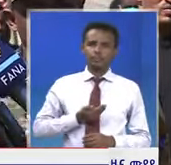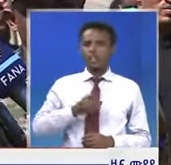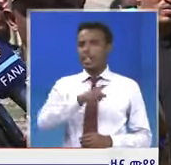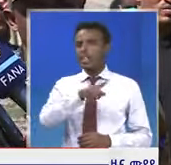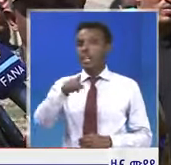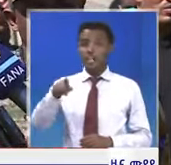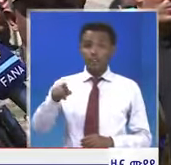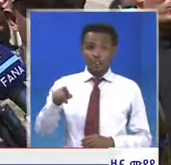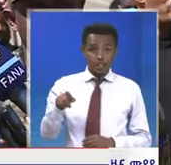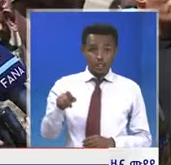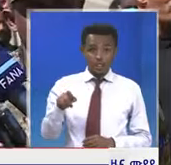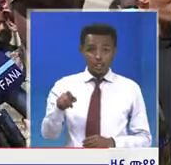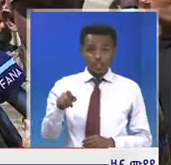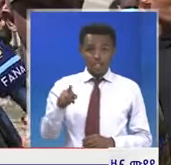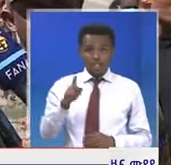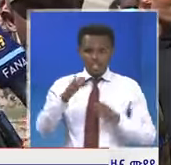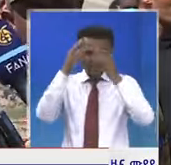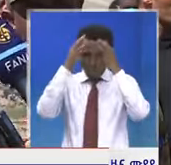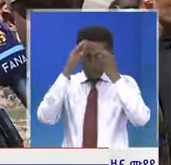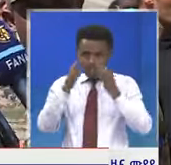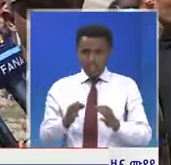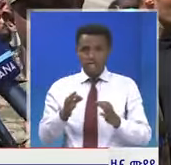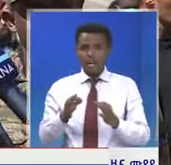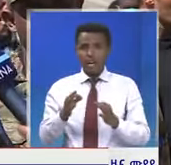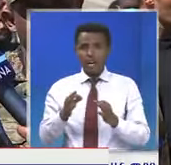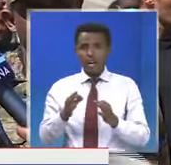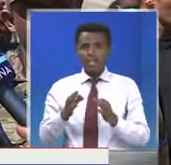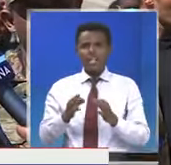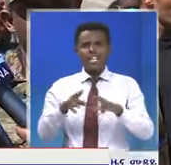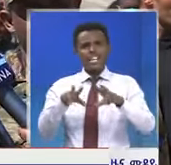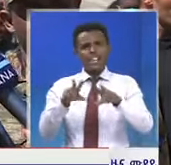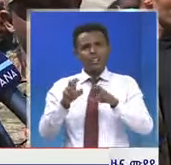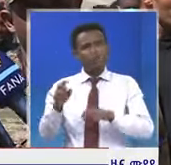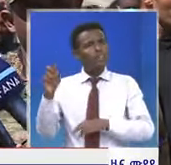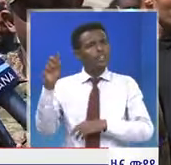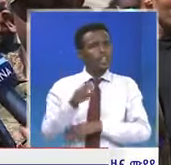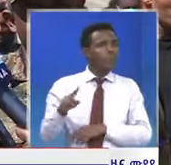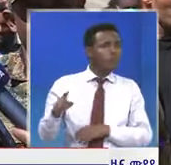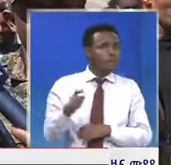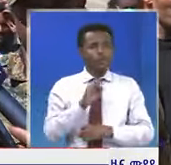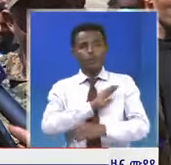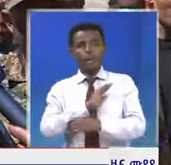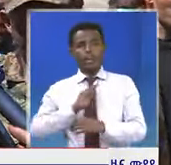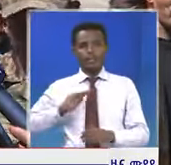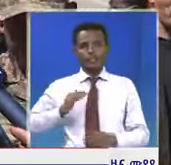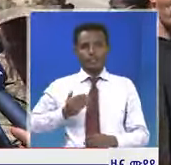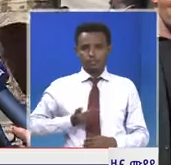ለእናንተ ለቁርጠኛ ለክፉ ቀን ለሆናችሁ ኃይላችን